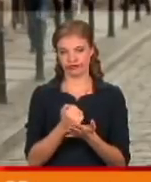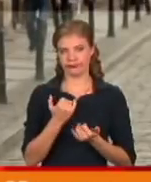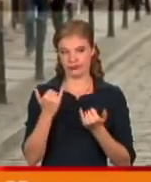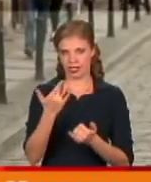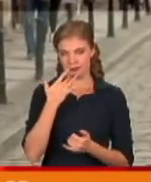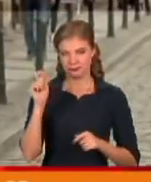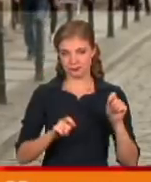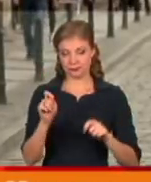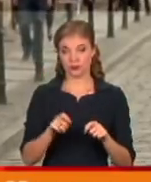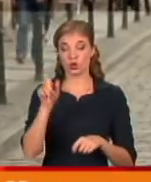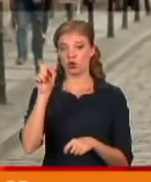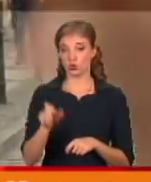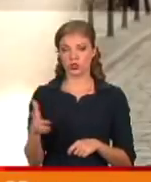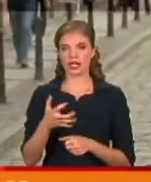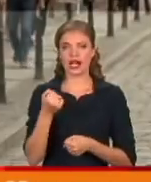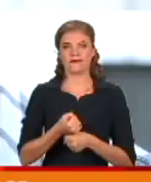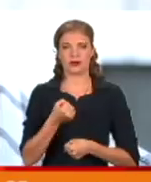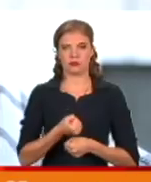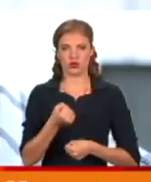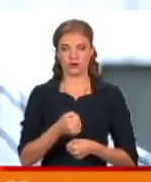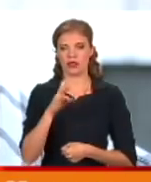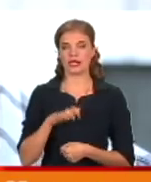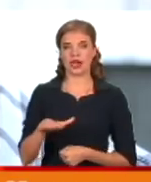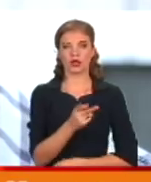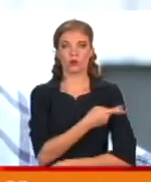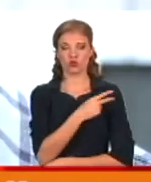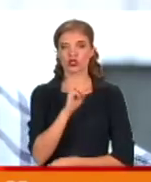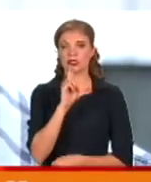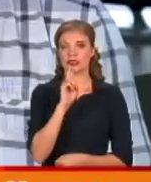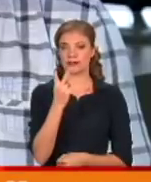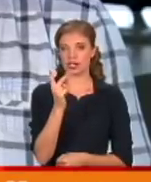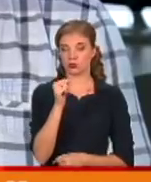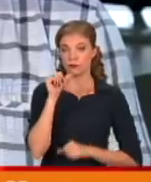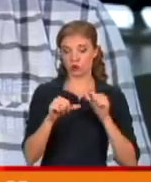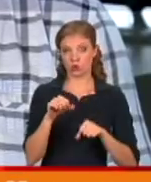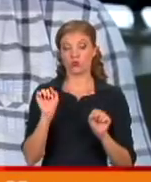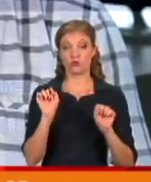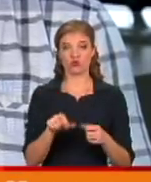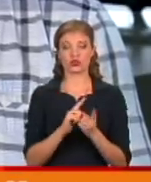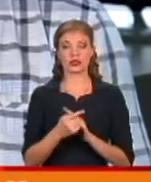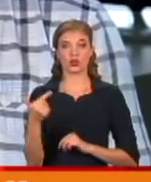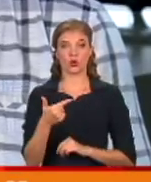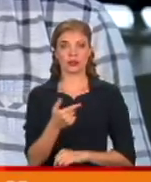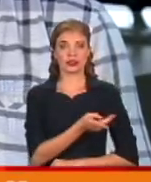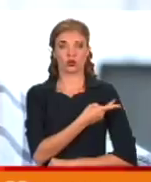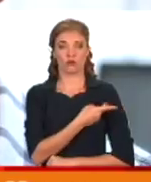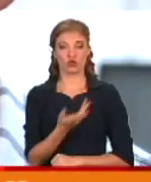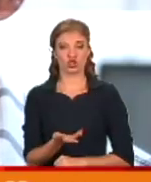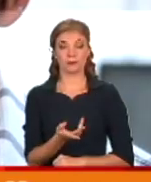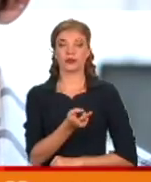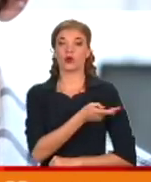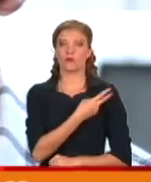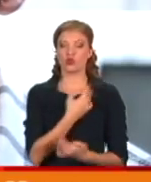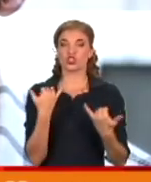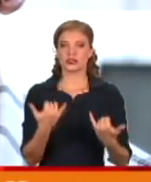іноземців. Людина, яка відпрацювала на території Польщі 2,5 роки, то вона може стати громадянином Польщі.